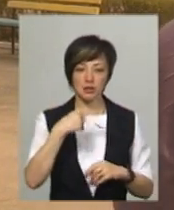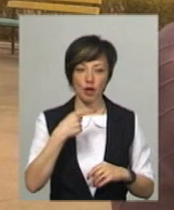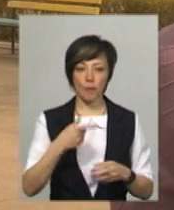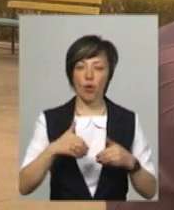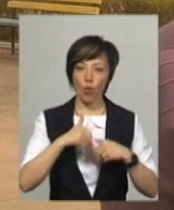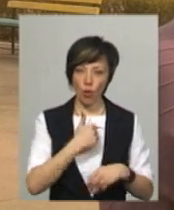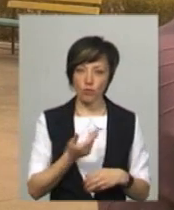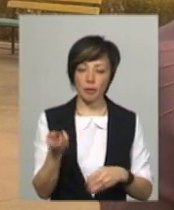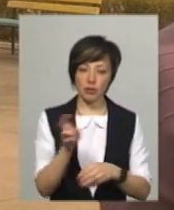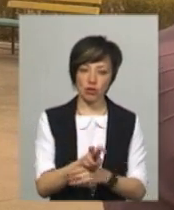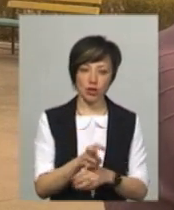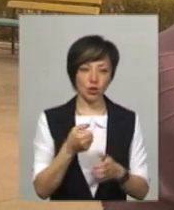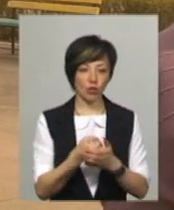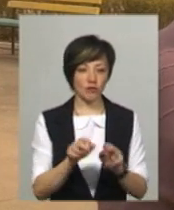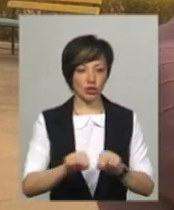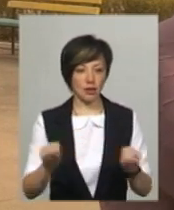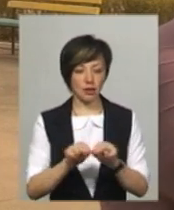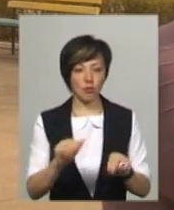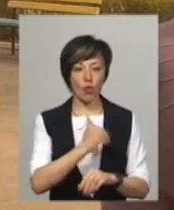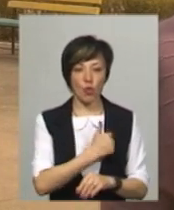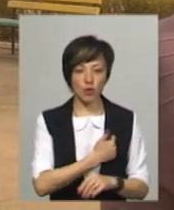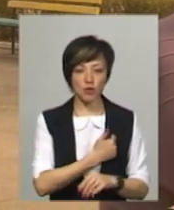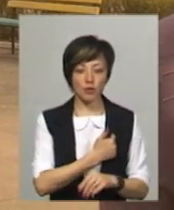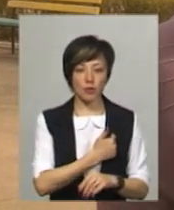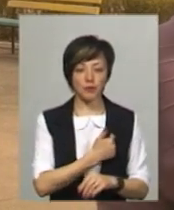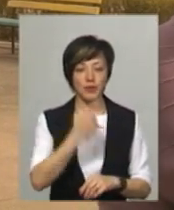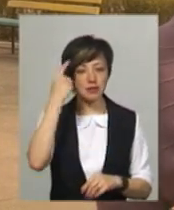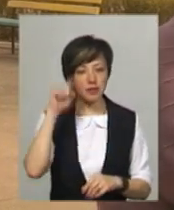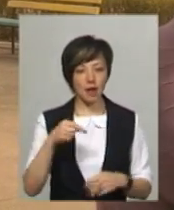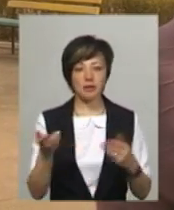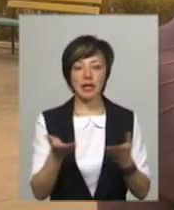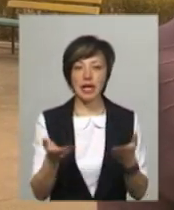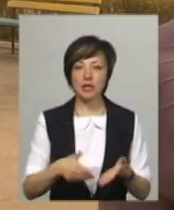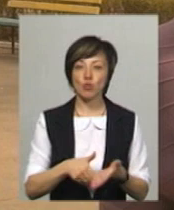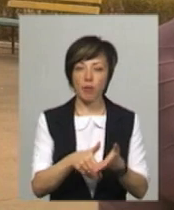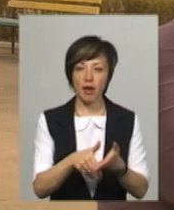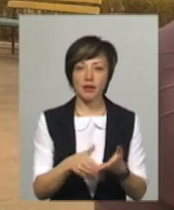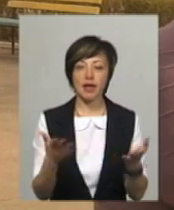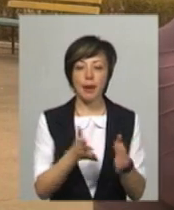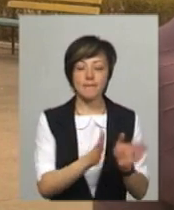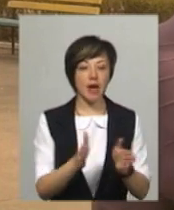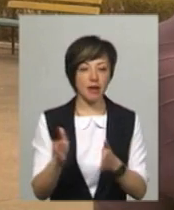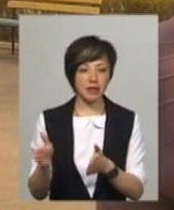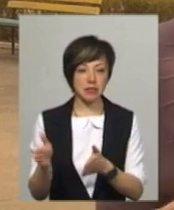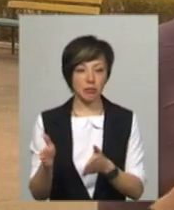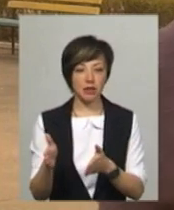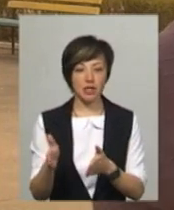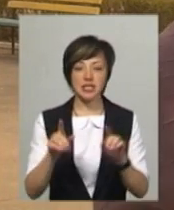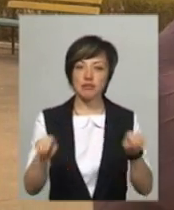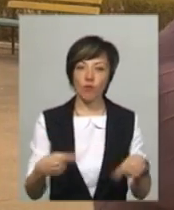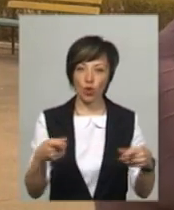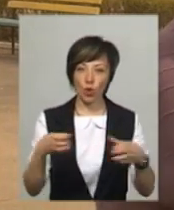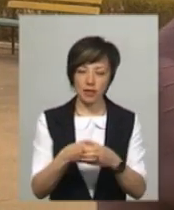ми хочемо, щоб прийшли до вчителів, ми хочемо знати, які інструменти, які механізми